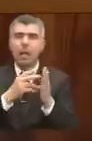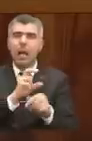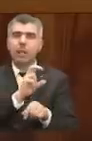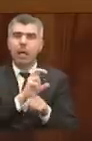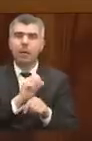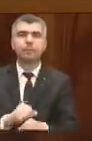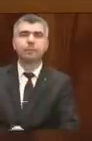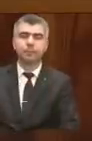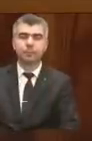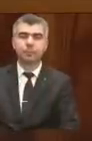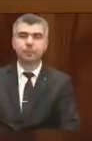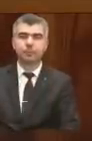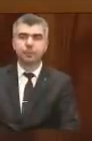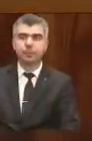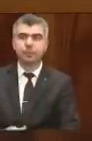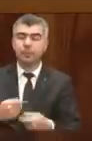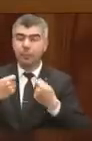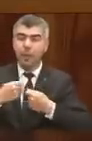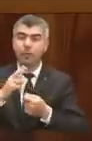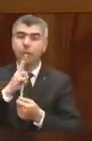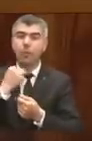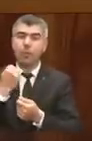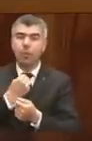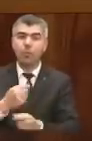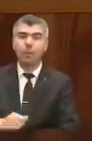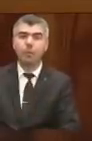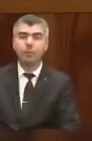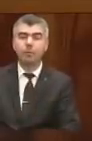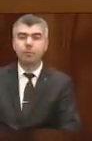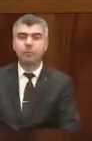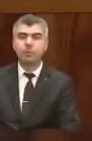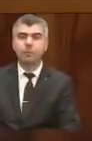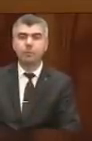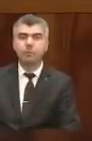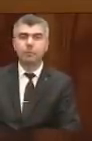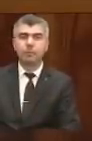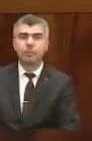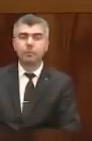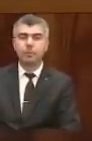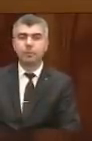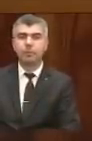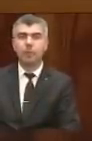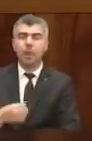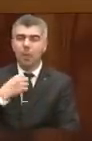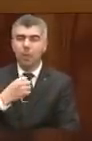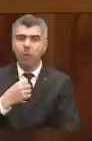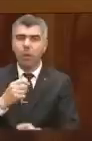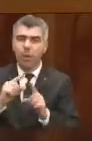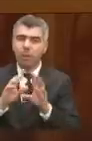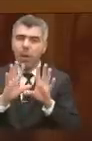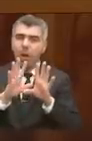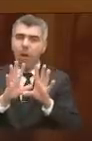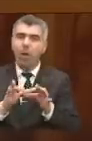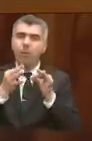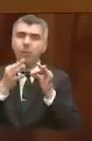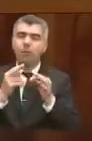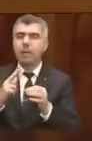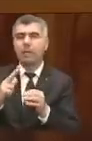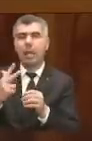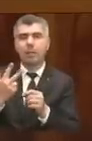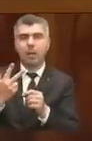الحكومه نقول لك الموضوع ديال الحاجيات الاساسيه انا غادي ناخد منها فقط ثلاثه المواد